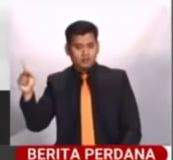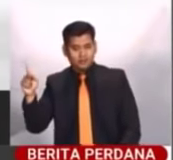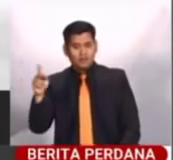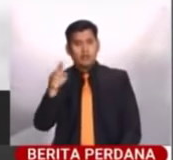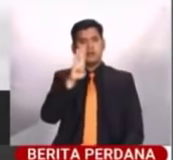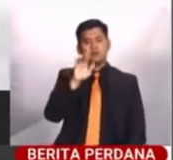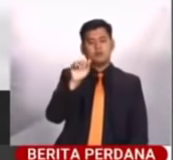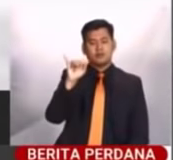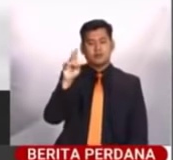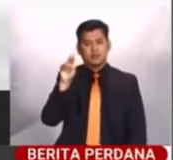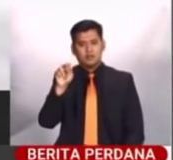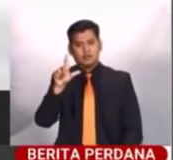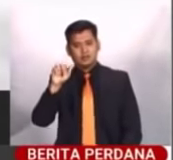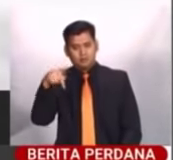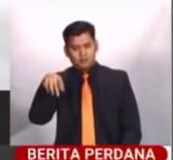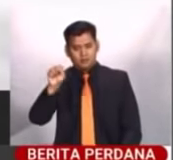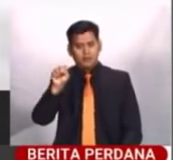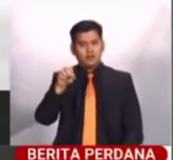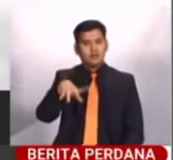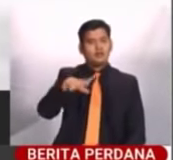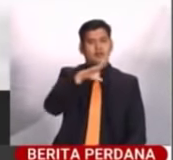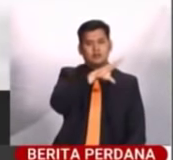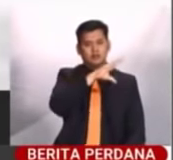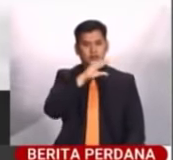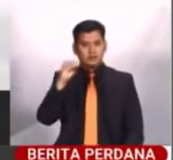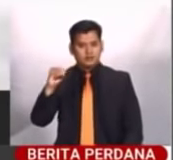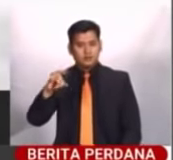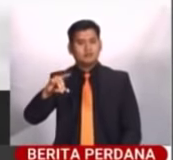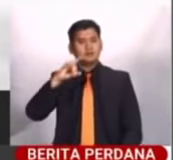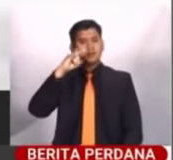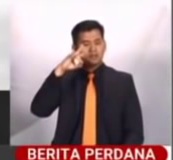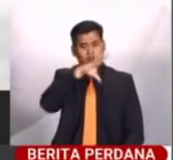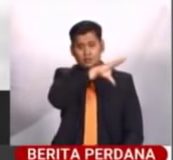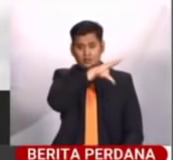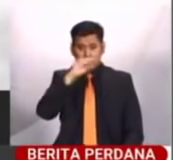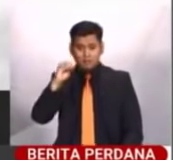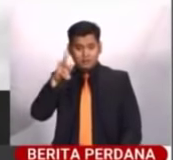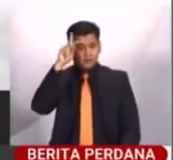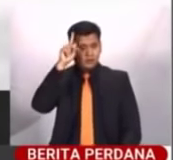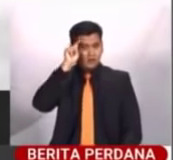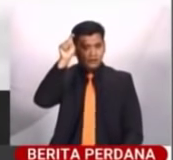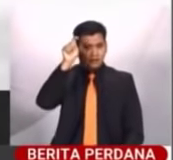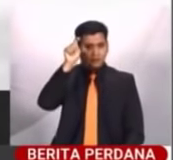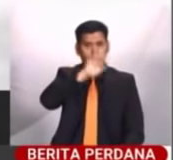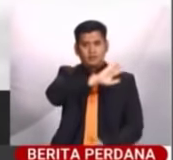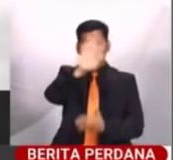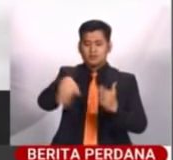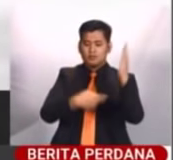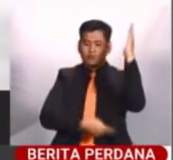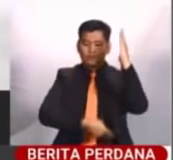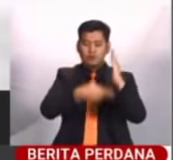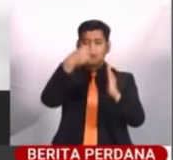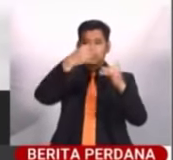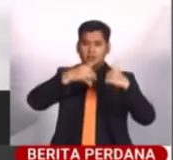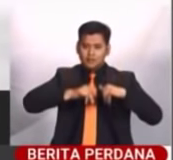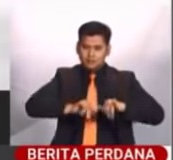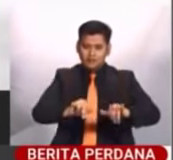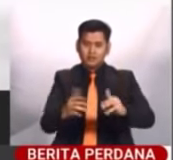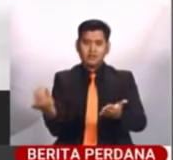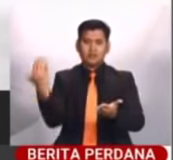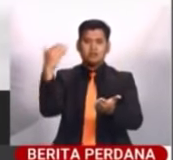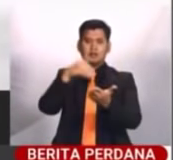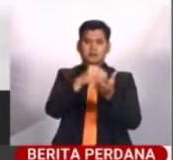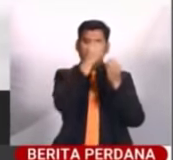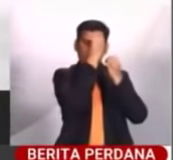and Convention Center Alustar dan Hotel and Convention Center Kuala Terengganu. Kesemua hotel juga kekal sebagai hotel